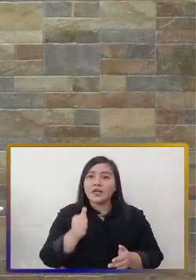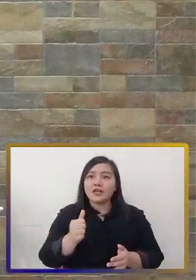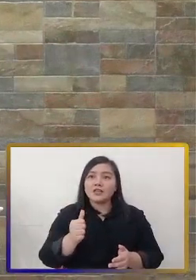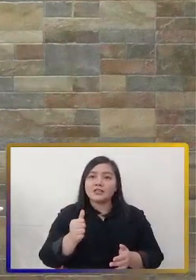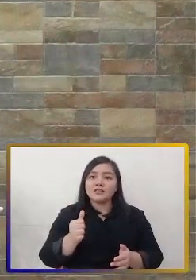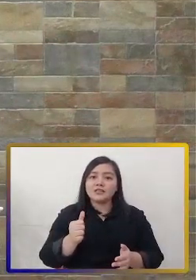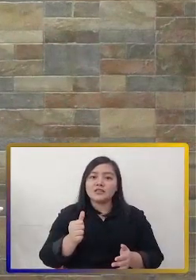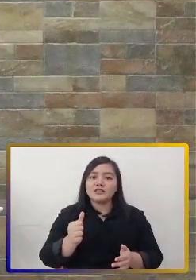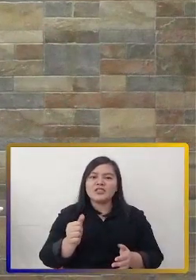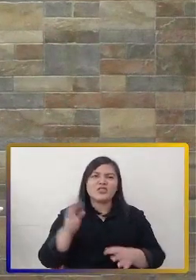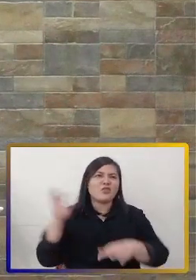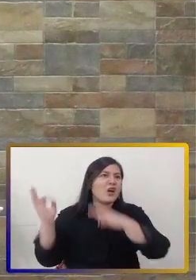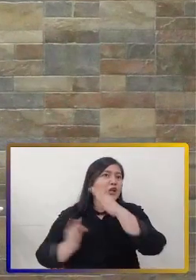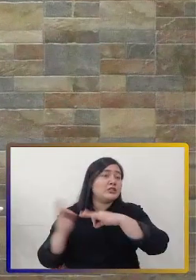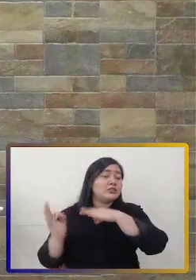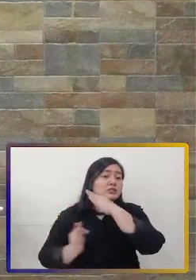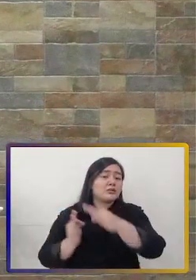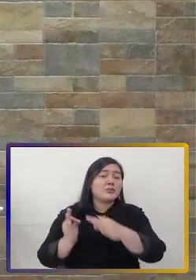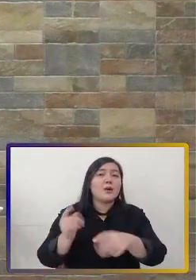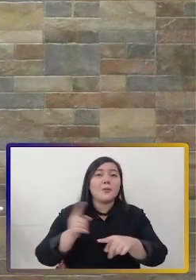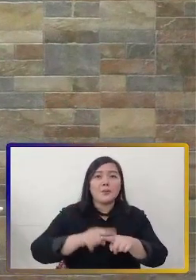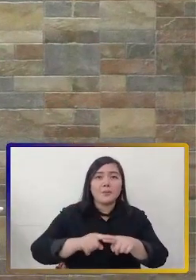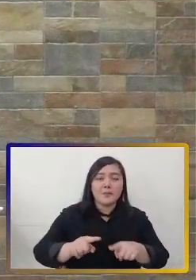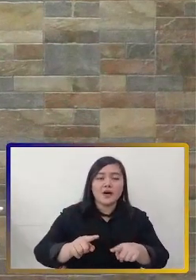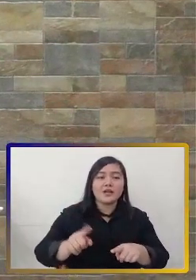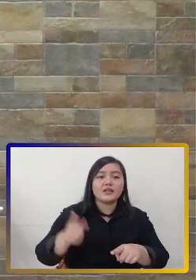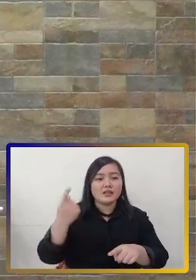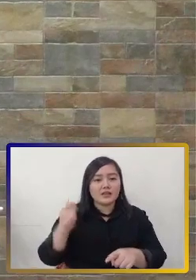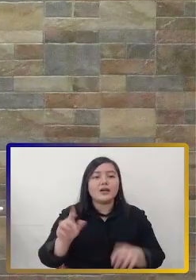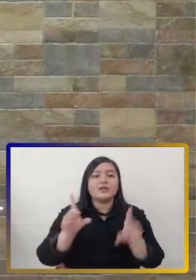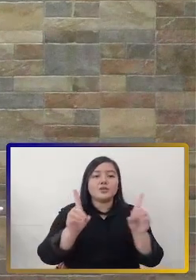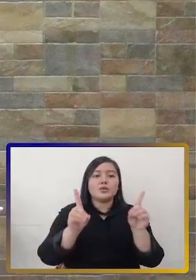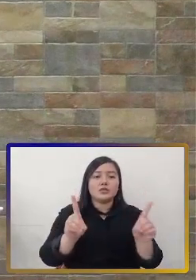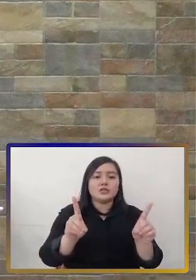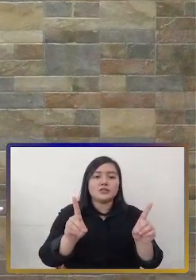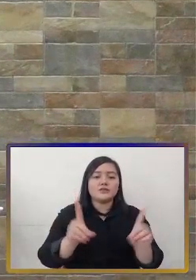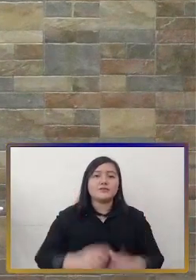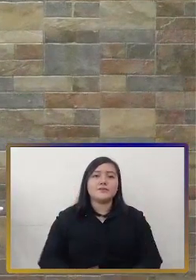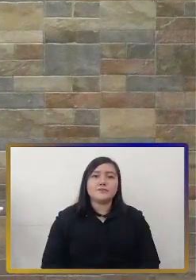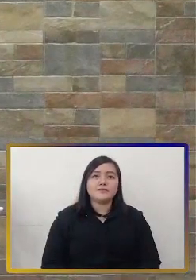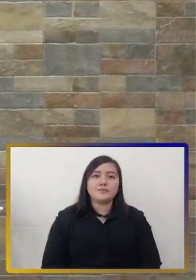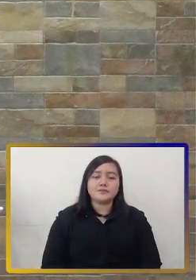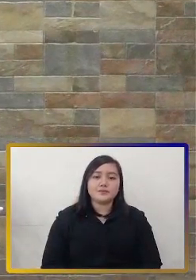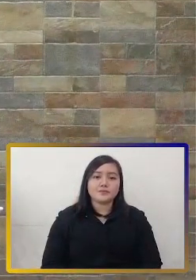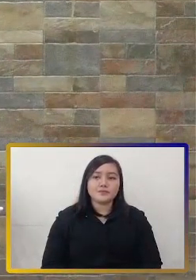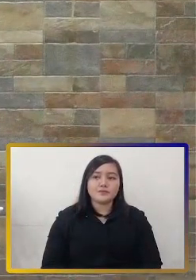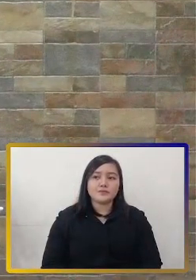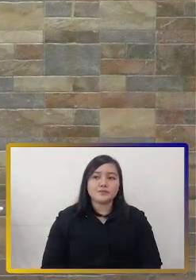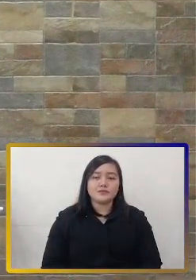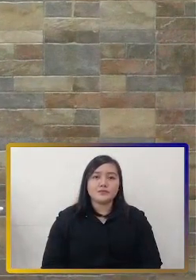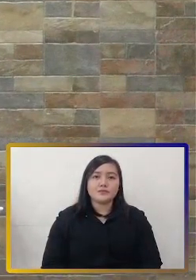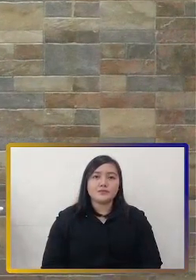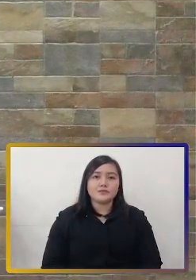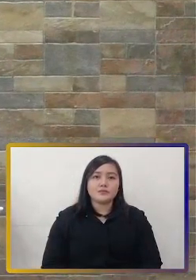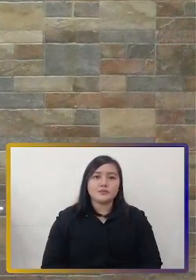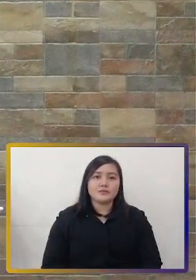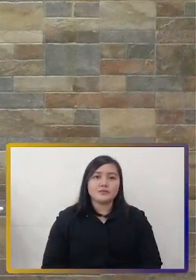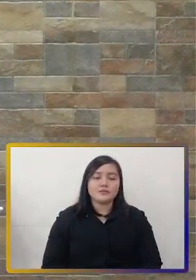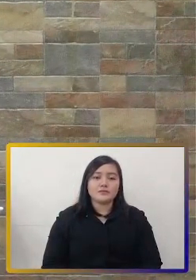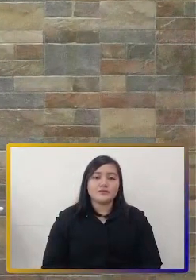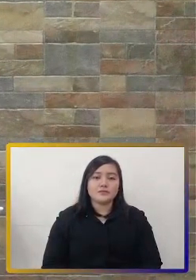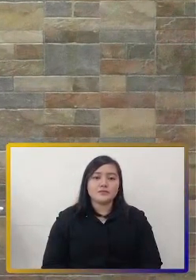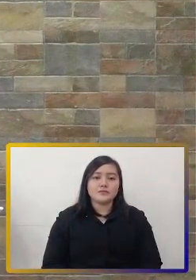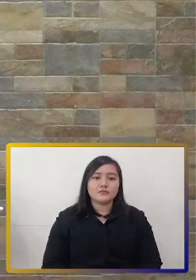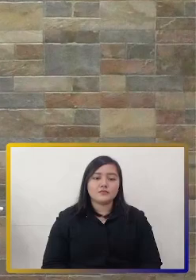fellowship. Ang dinadala natin is the doctrine. You see, ang patunay na tayo